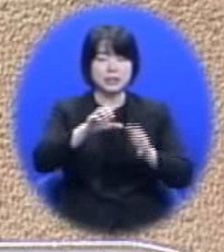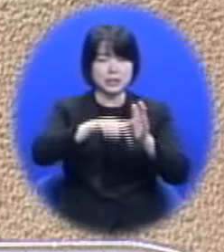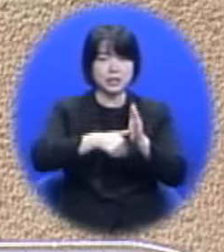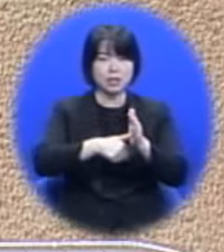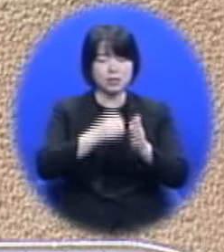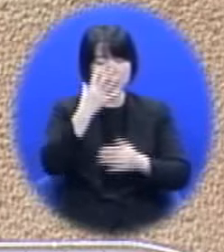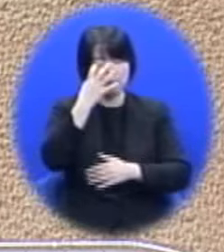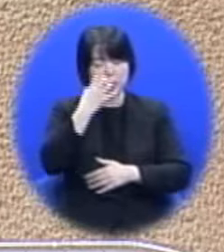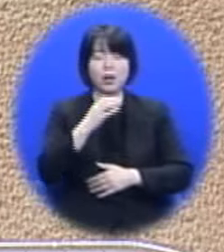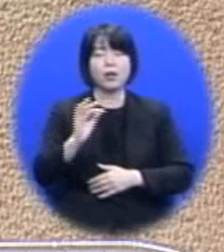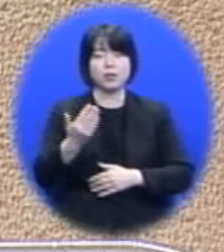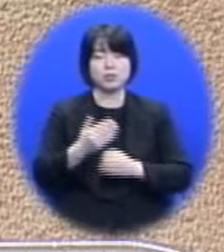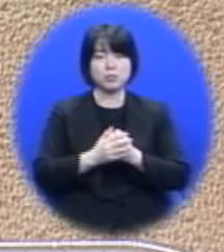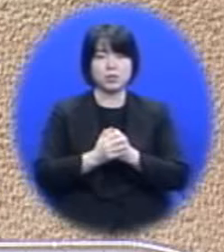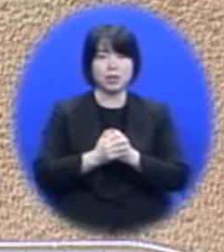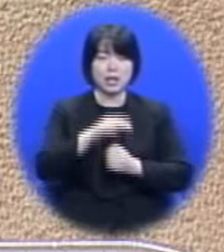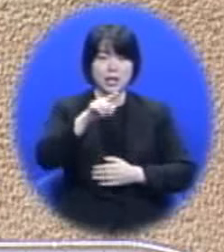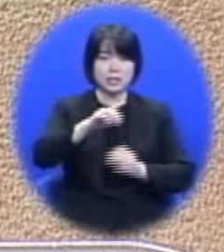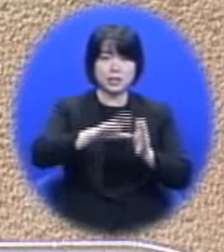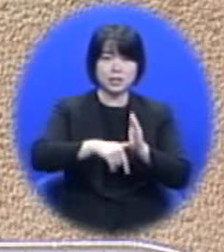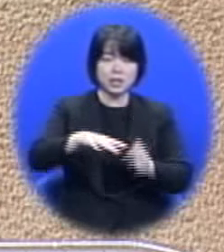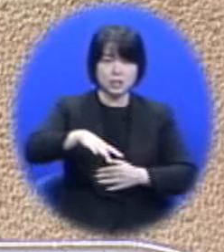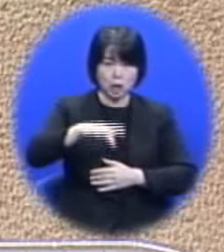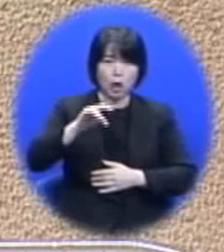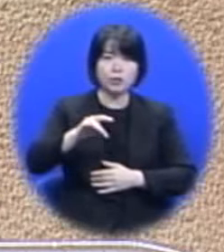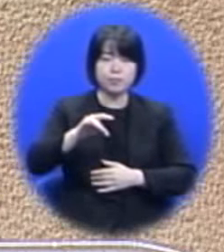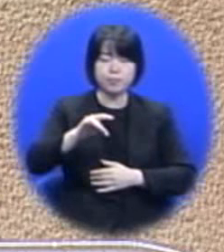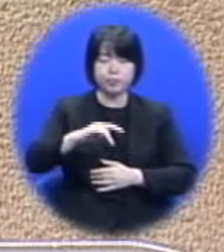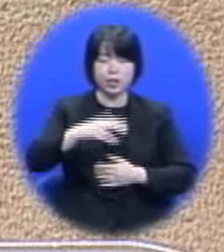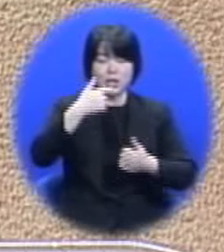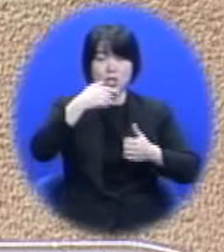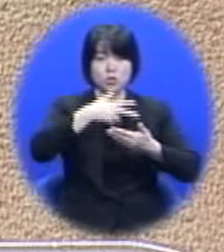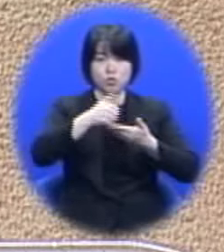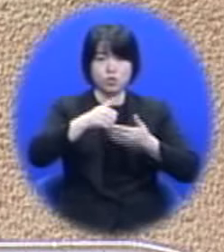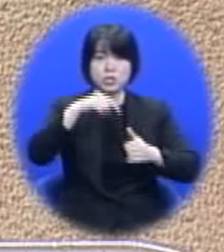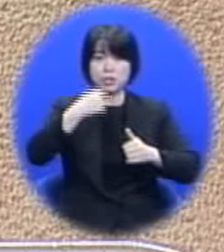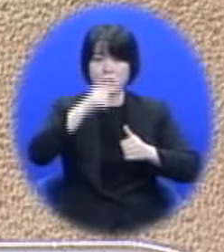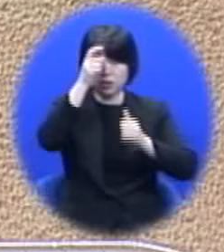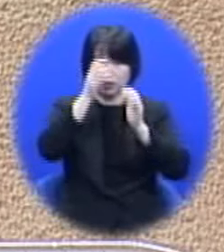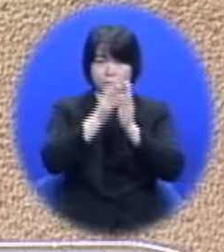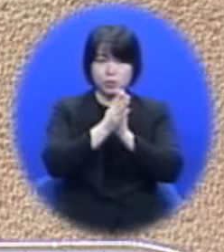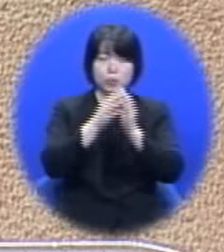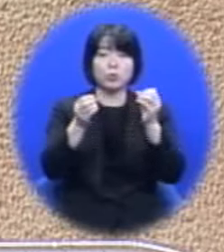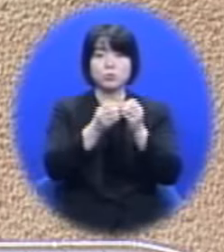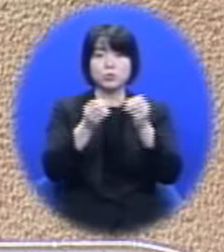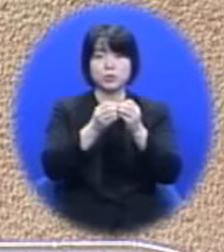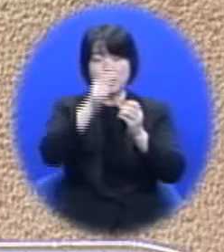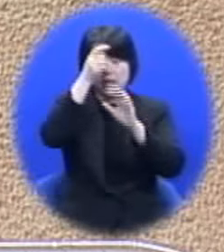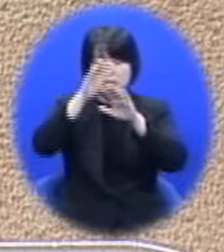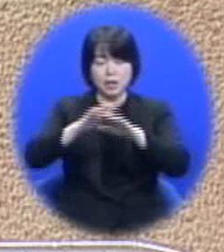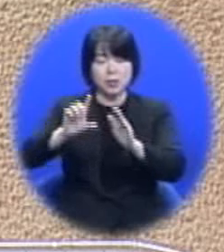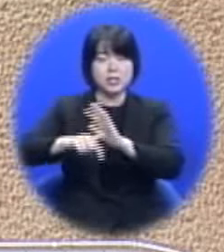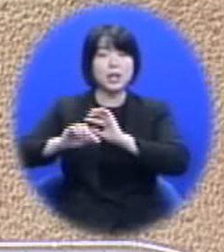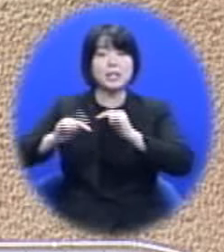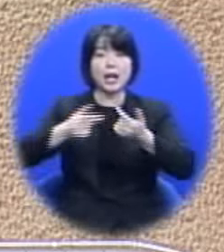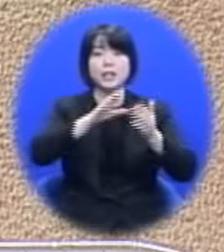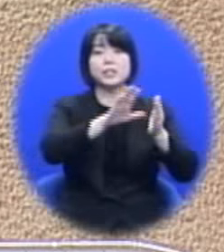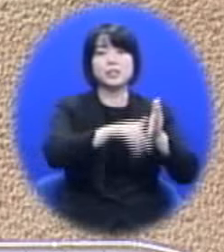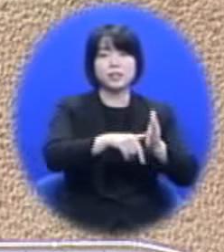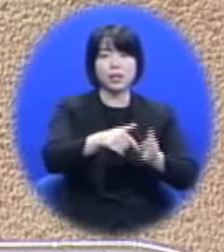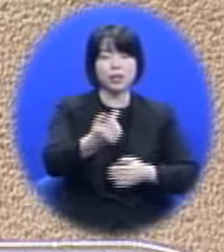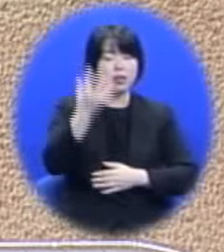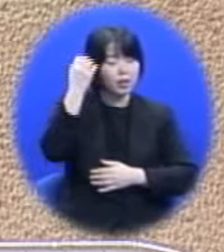자체였습니다. 그때 처음으로 주기도문을 예배가 아닌 시간에 외워보았습니다. 어떻게 기도를